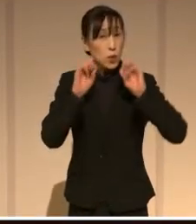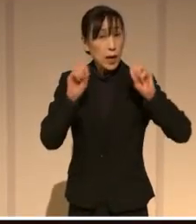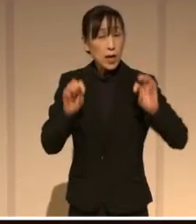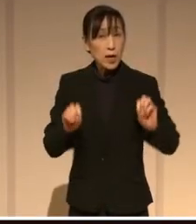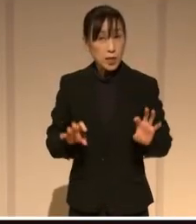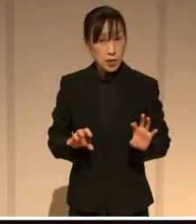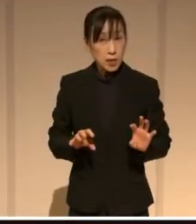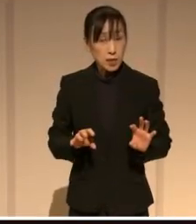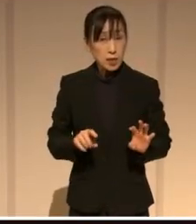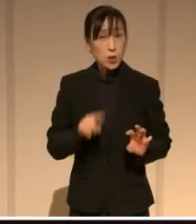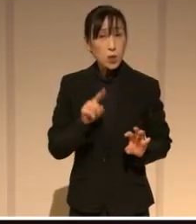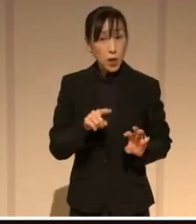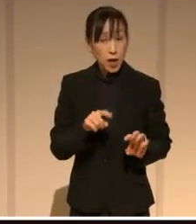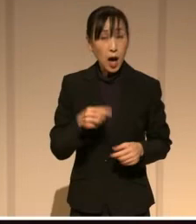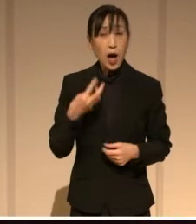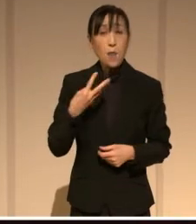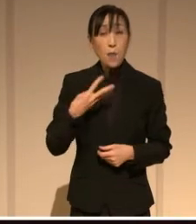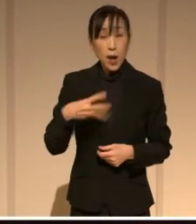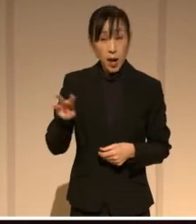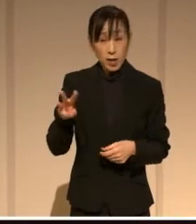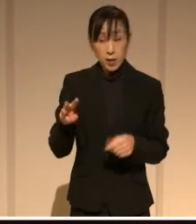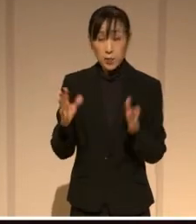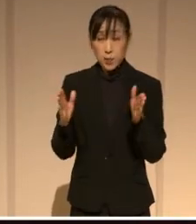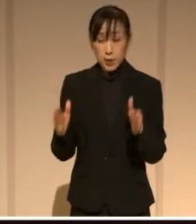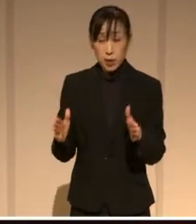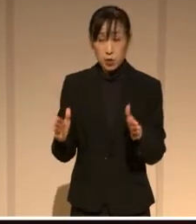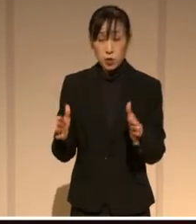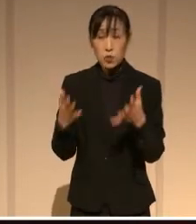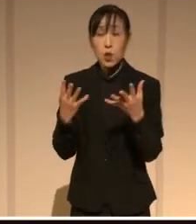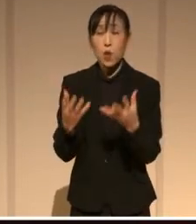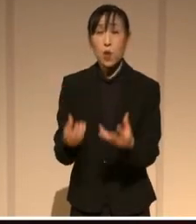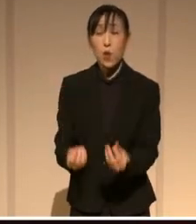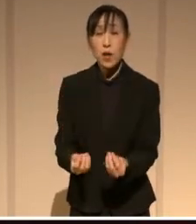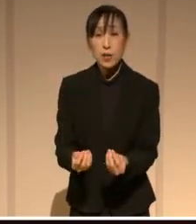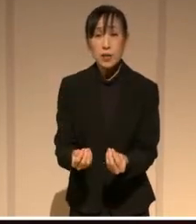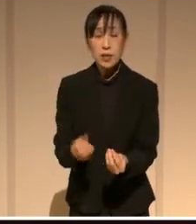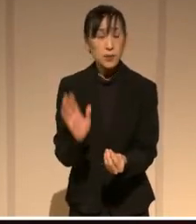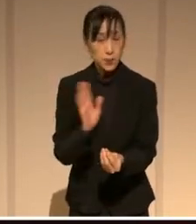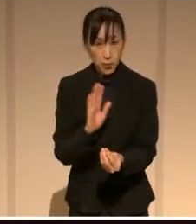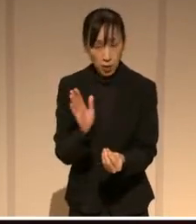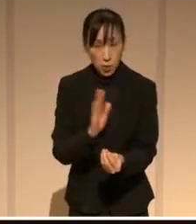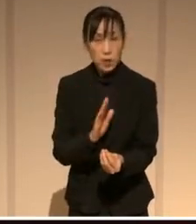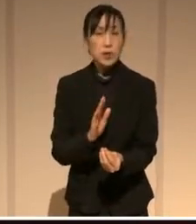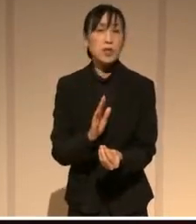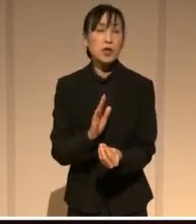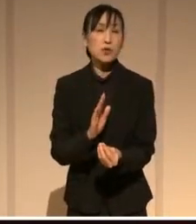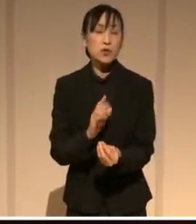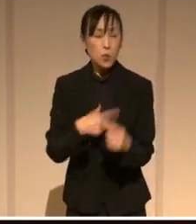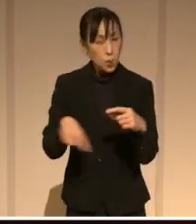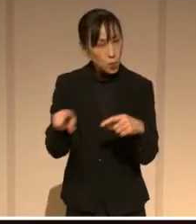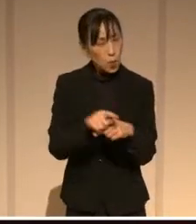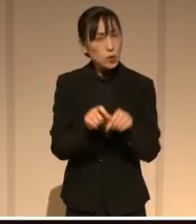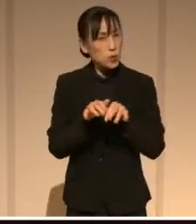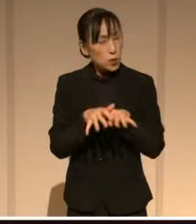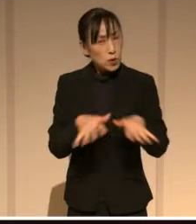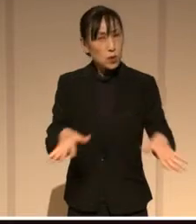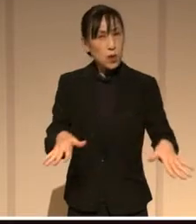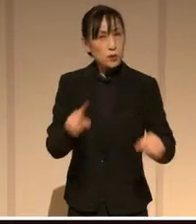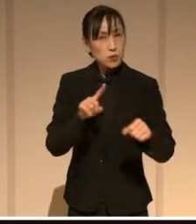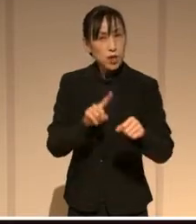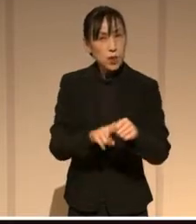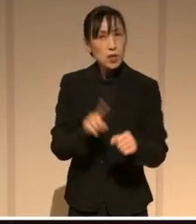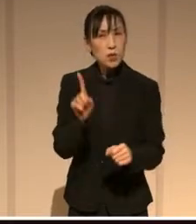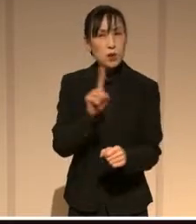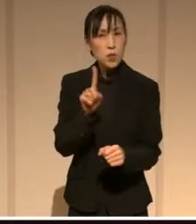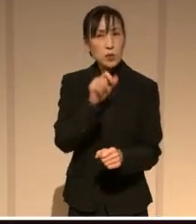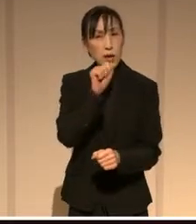パラリンピックの時期以外にももっと注目されて広がっていくためにはどうしていたらいいのかなあというのをみなさんとお